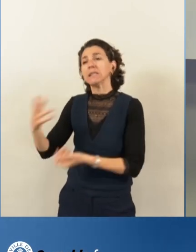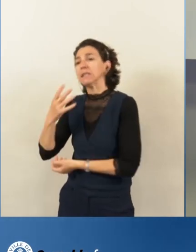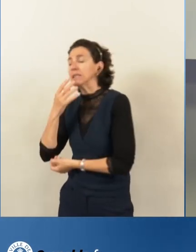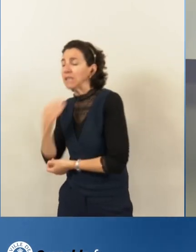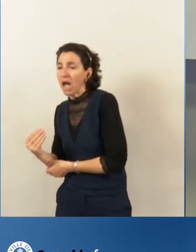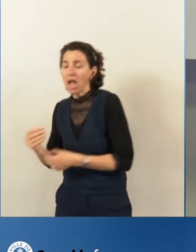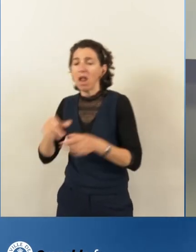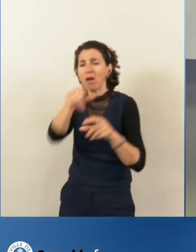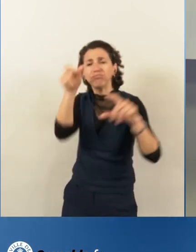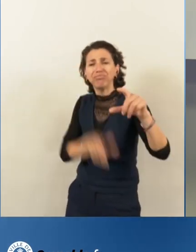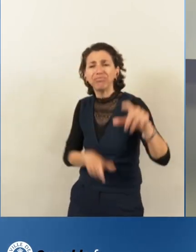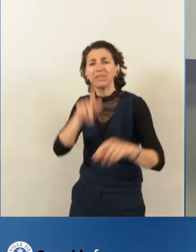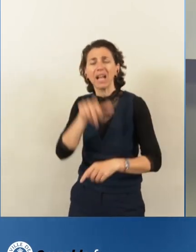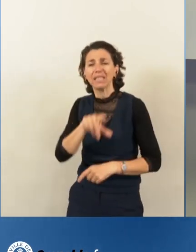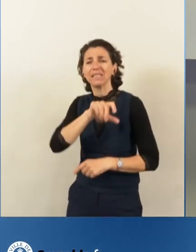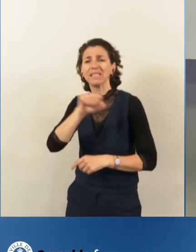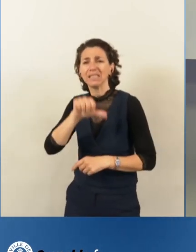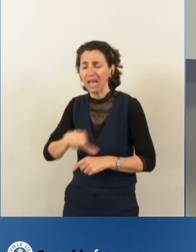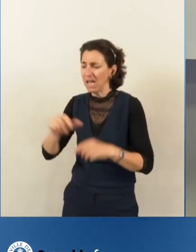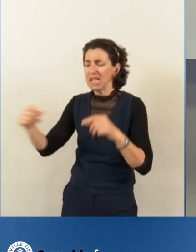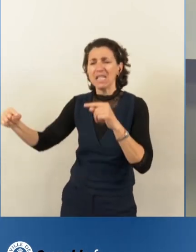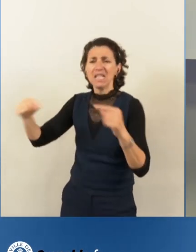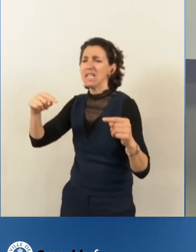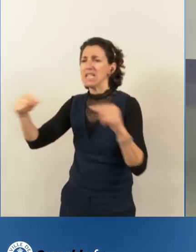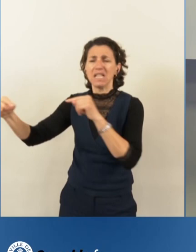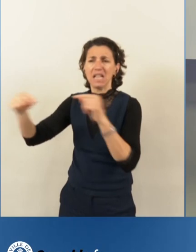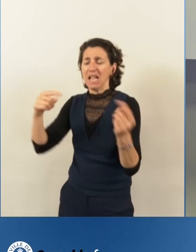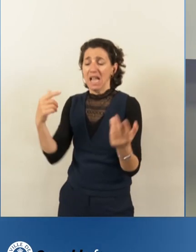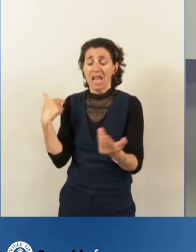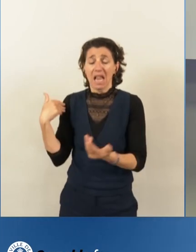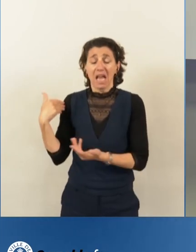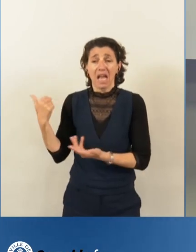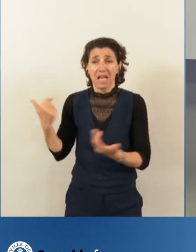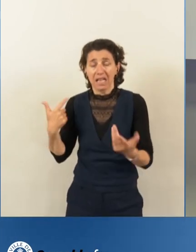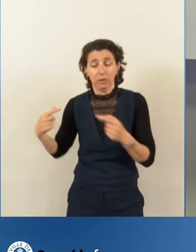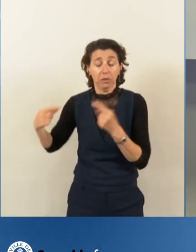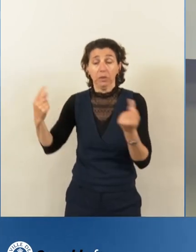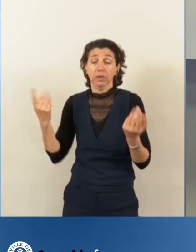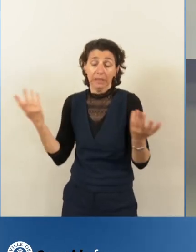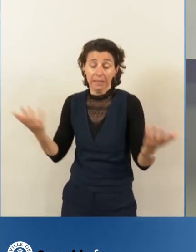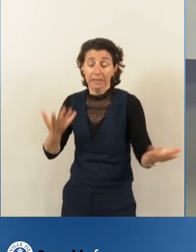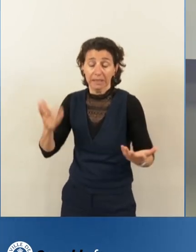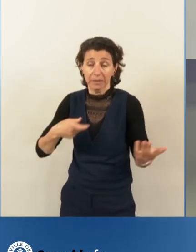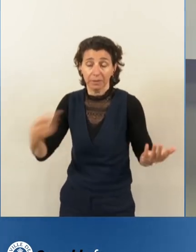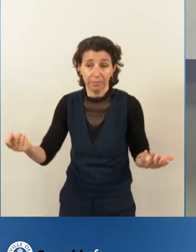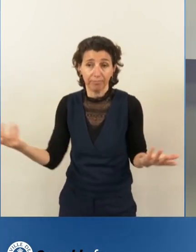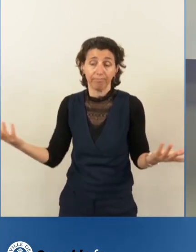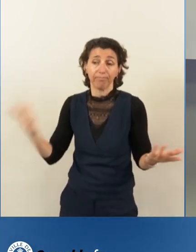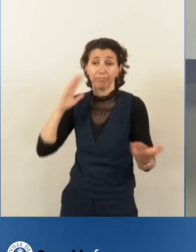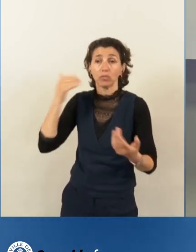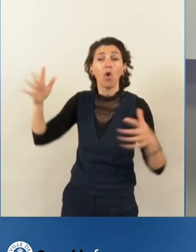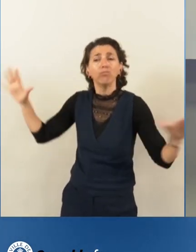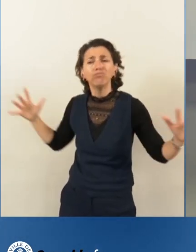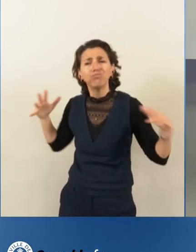ont entraîné des tensions très particulières ces derniers jours en Israël et donc cette manifestation qui d'habitude